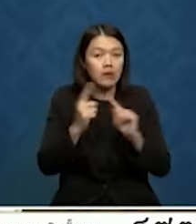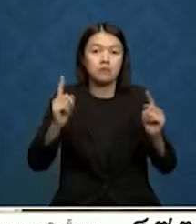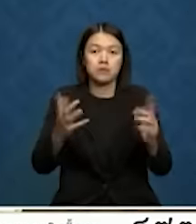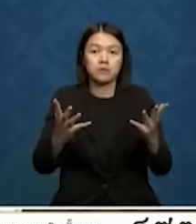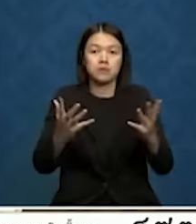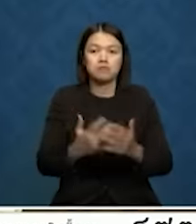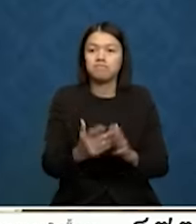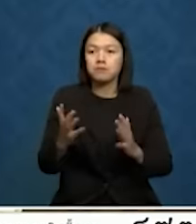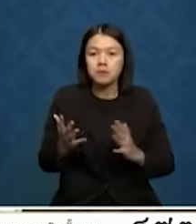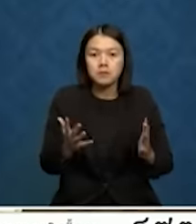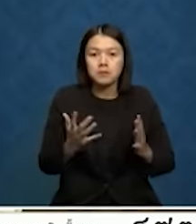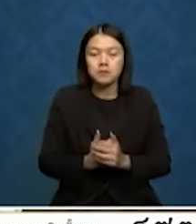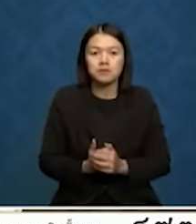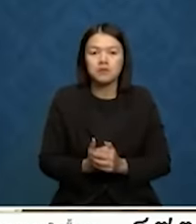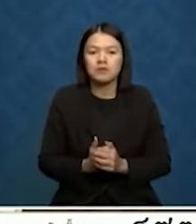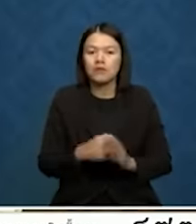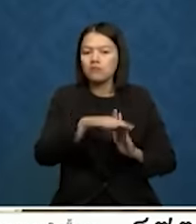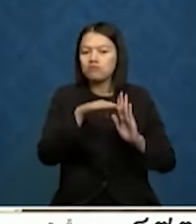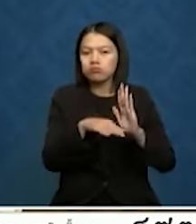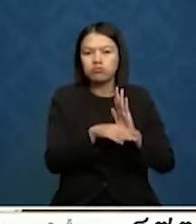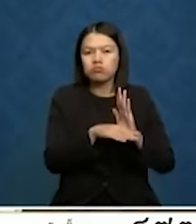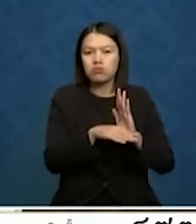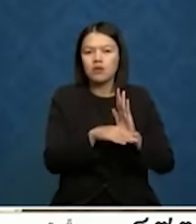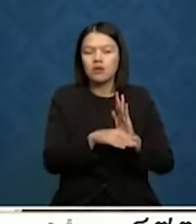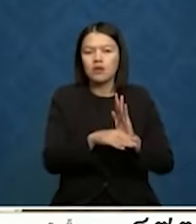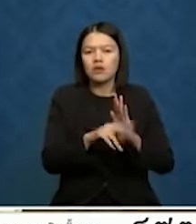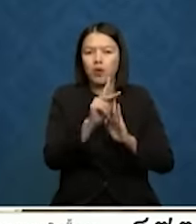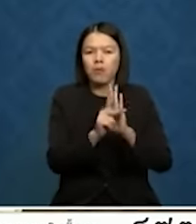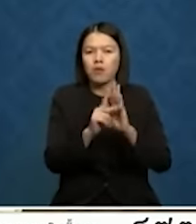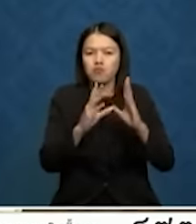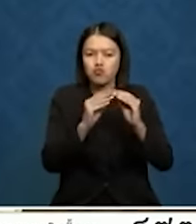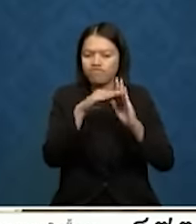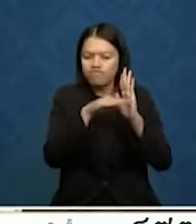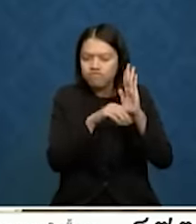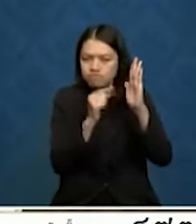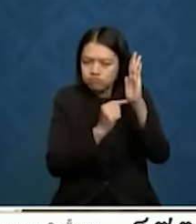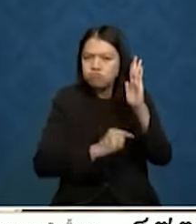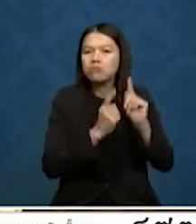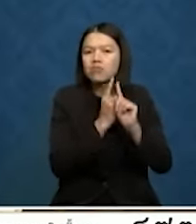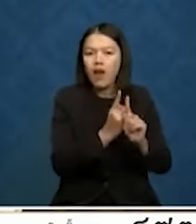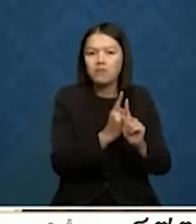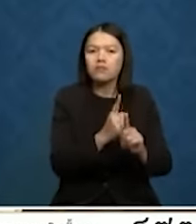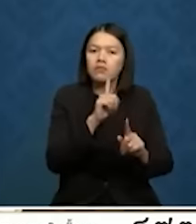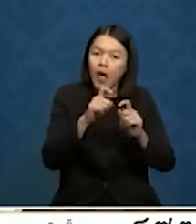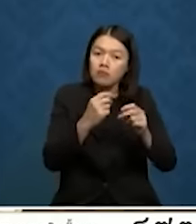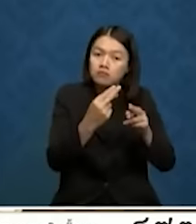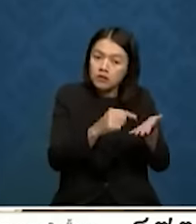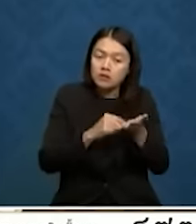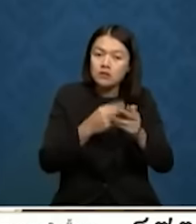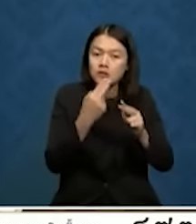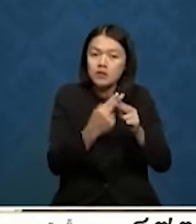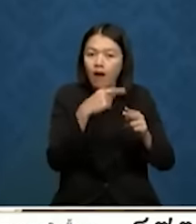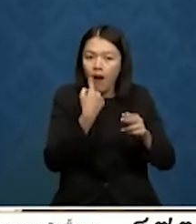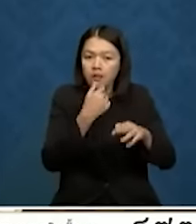ไม่ก็ไม่มีเพราะฉะนั้นขั้นตอนต่อไปท่านประธานต้องยึดเอาข้อบังคับการประชุมครับเดินหน้าในการถามว่ามีการเสนอชื่อ